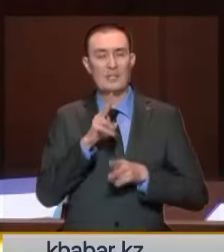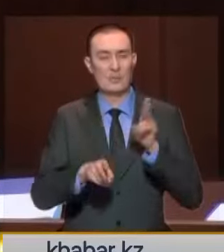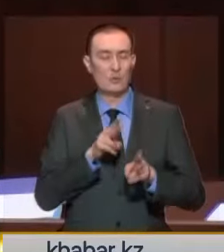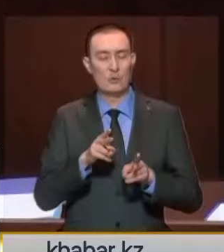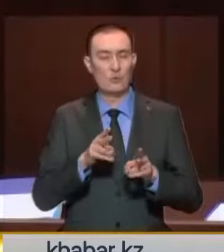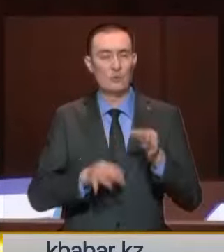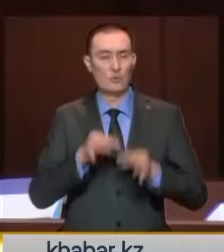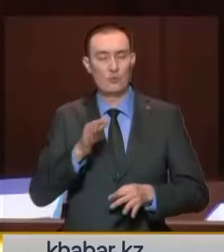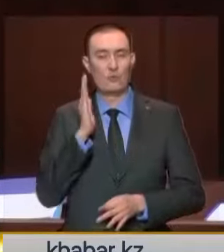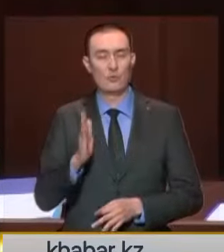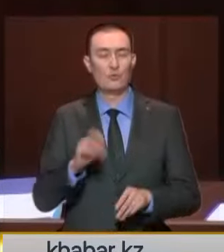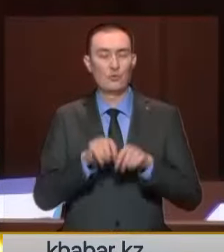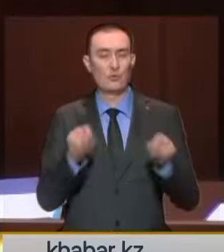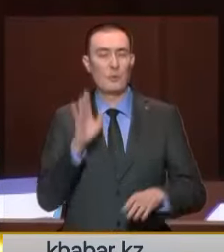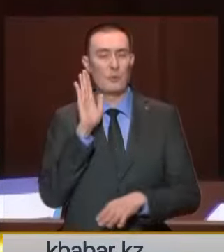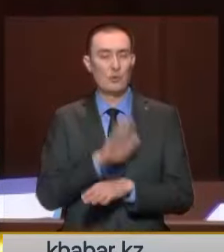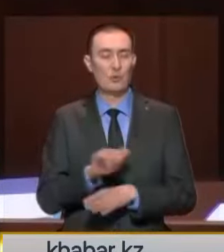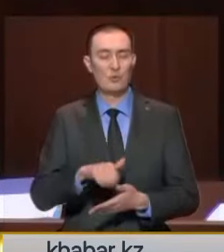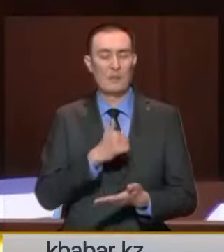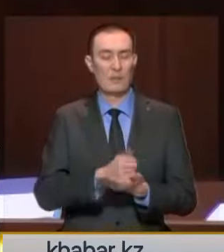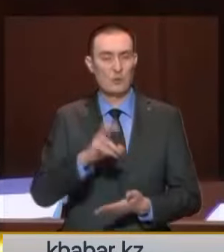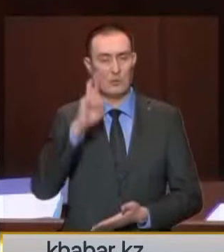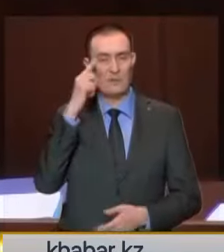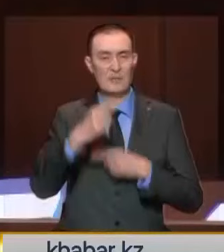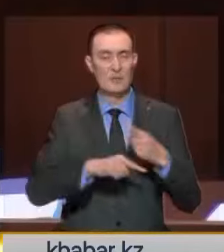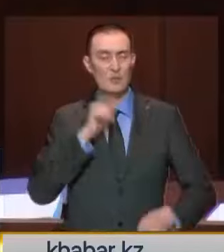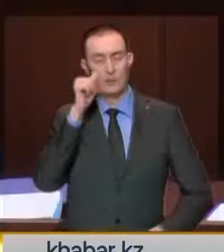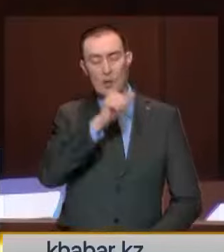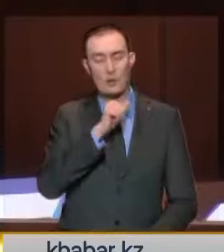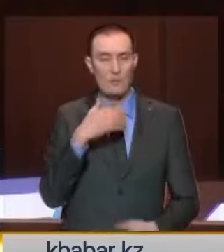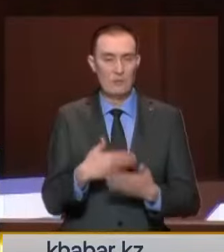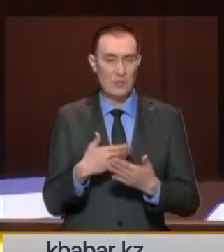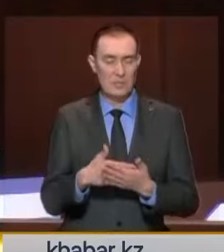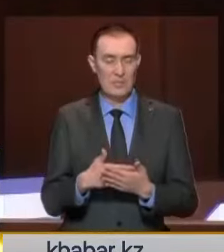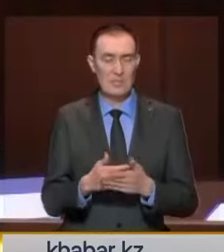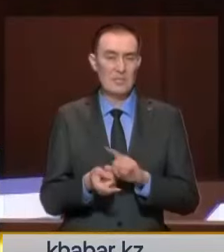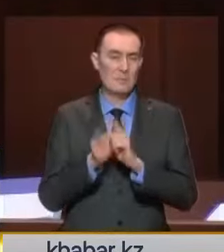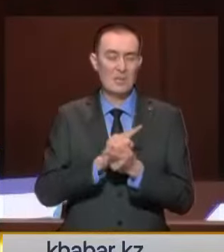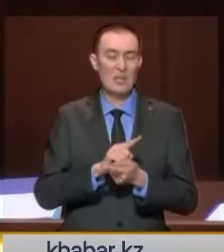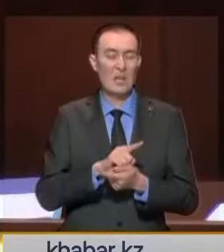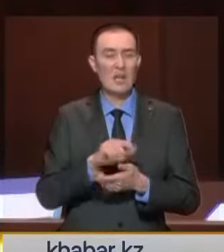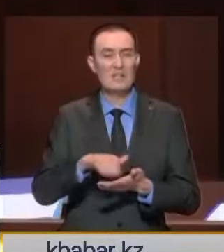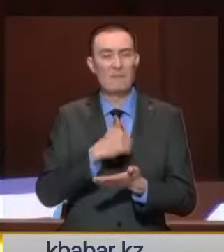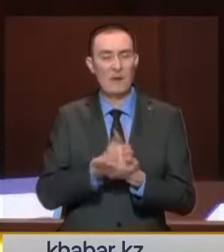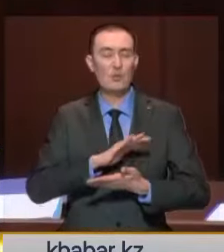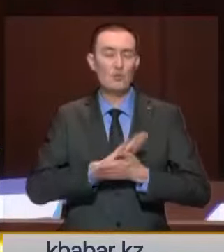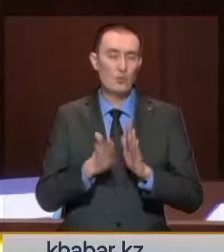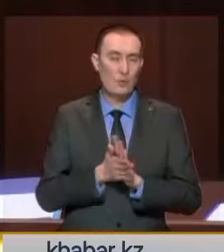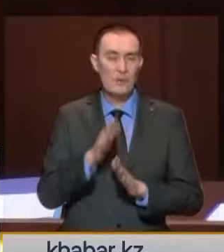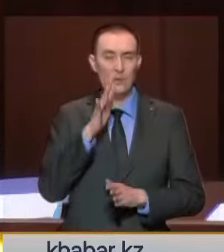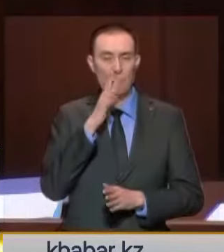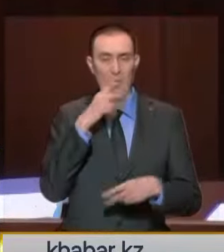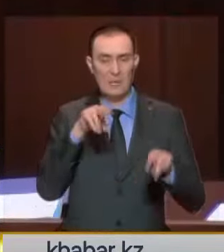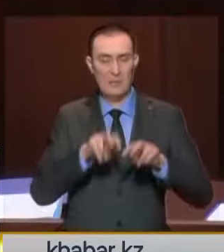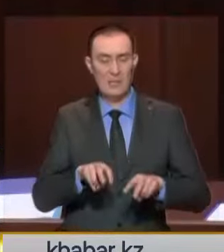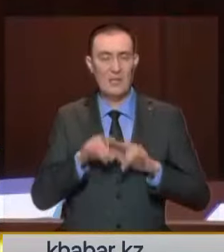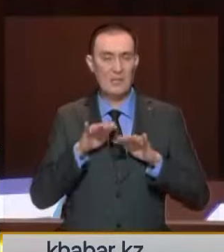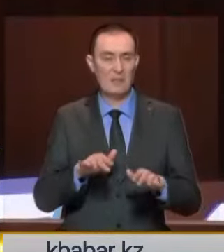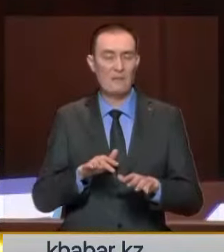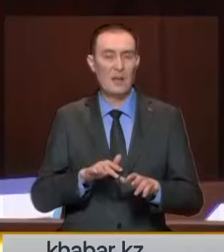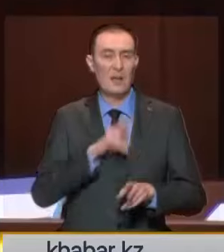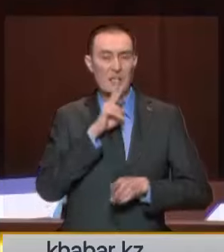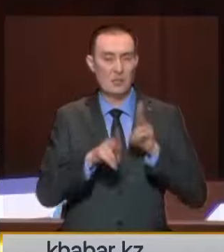судов, которые будут созданы по поручению главы государства в следующем году. В частности, пересмотрены основания, условия, а также сроки рассмотрения дел в